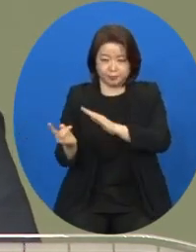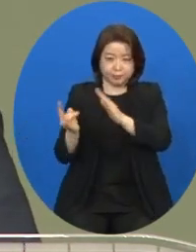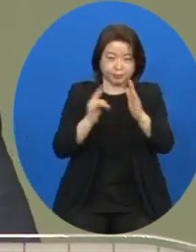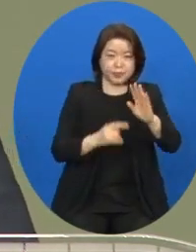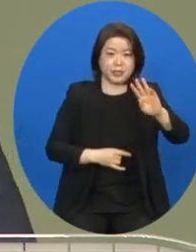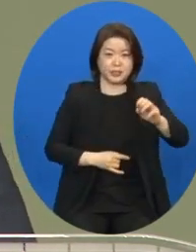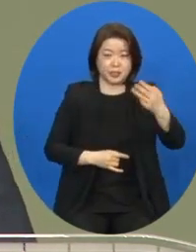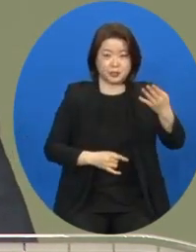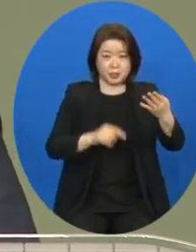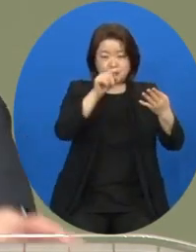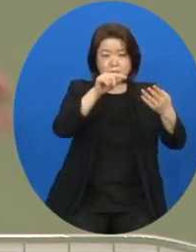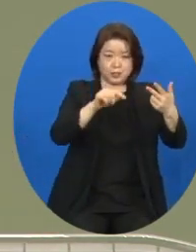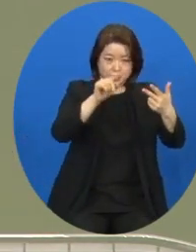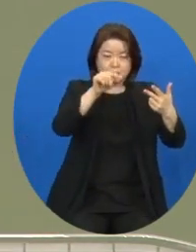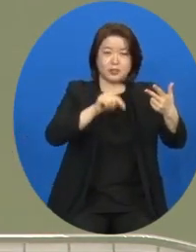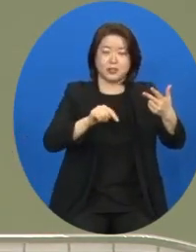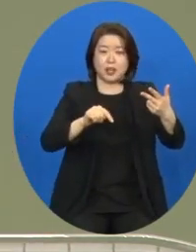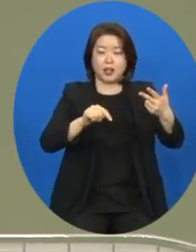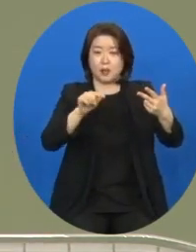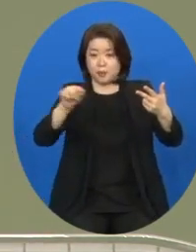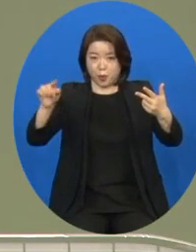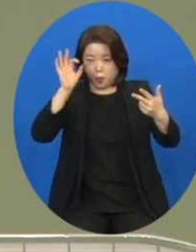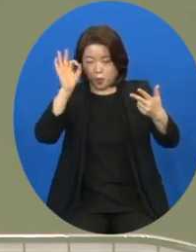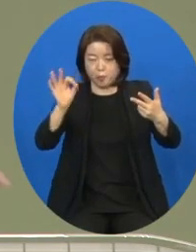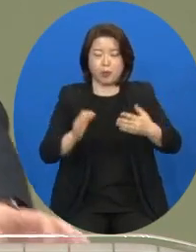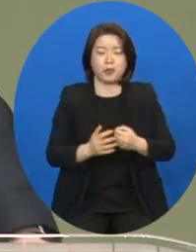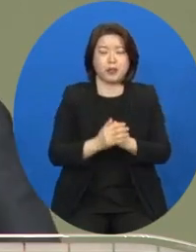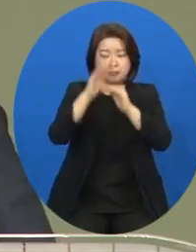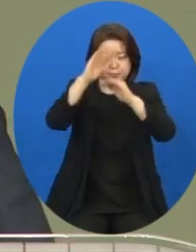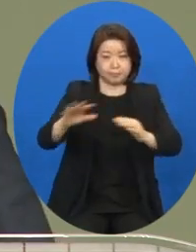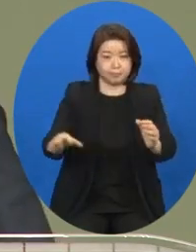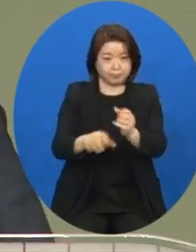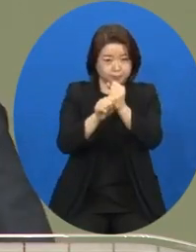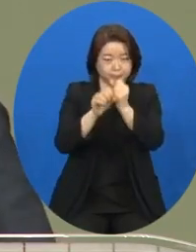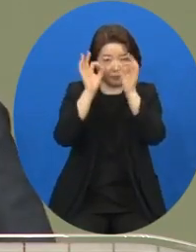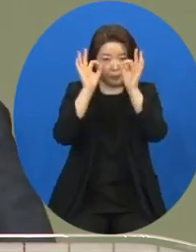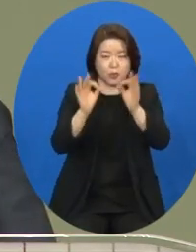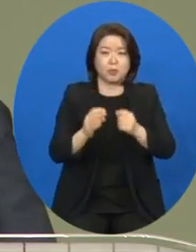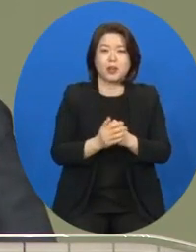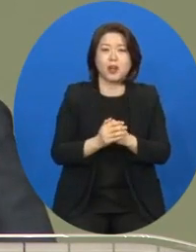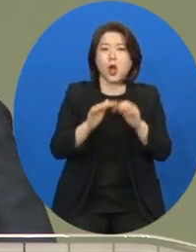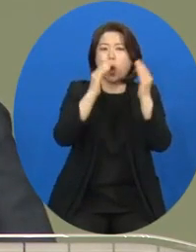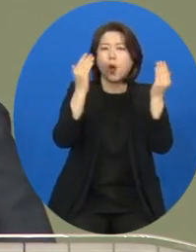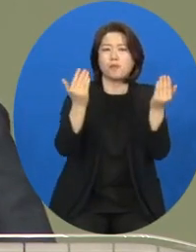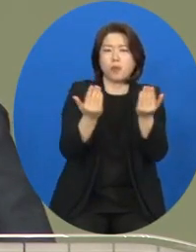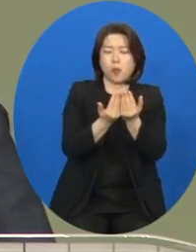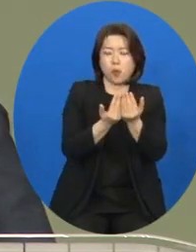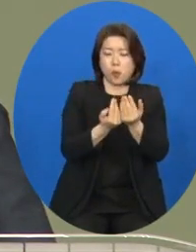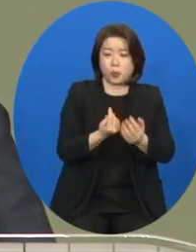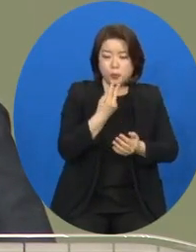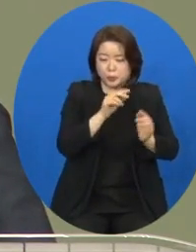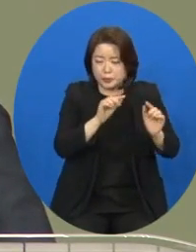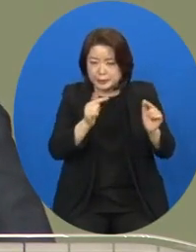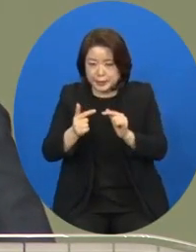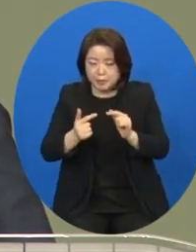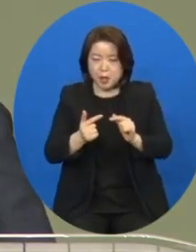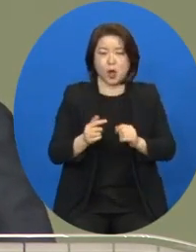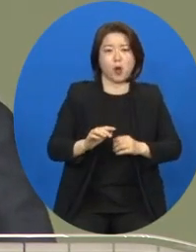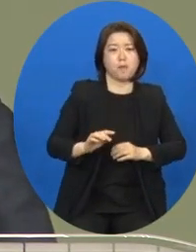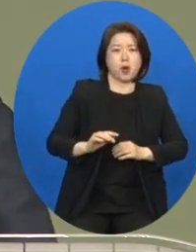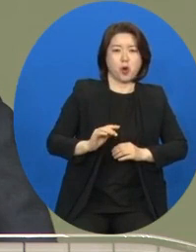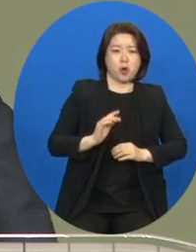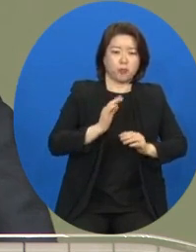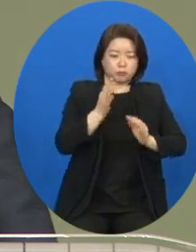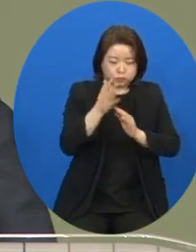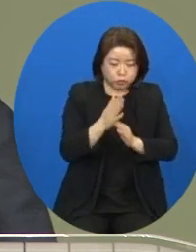6절에서 12절까지 내용을 간단하게 요약을 하면 모든 생물이 살고 또 고기가